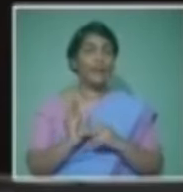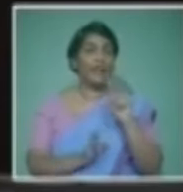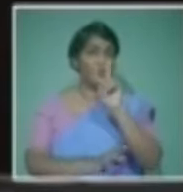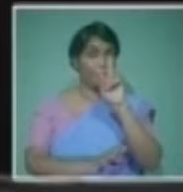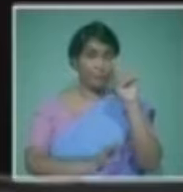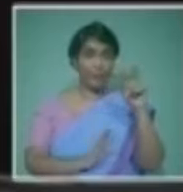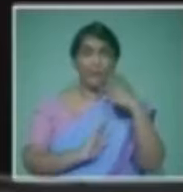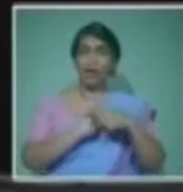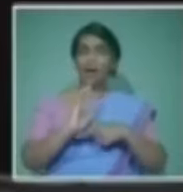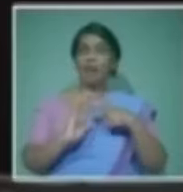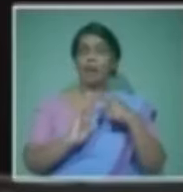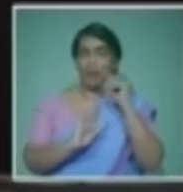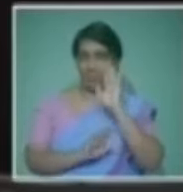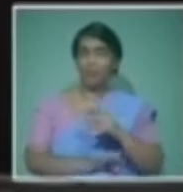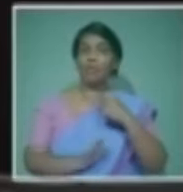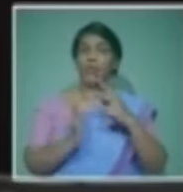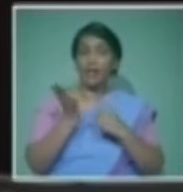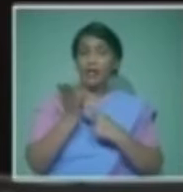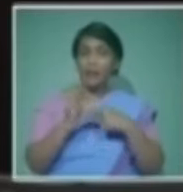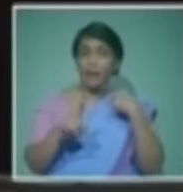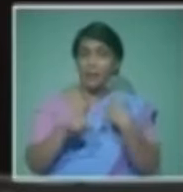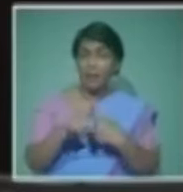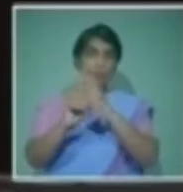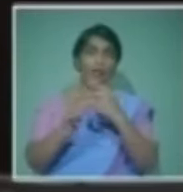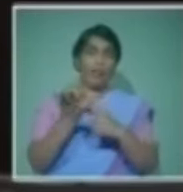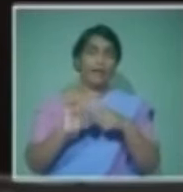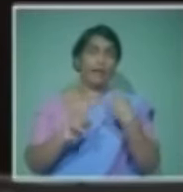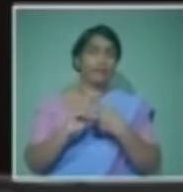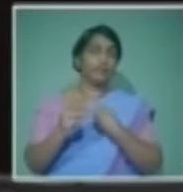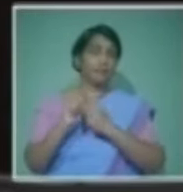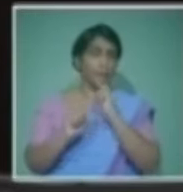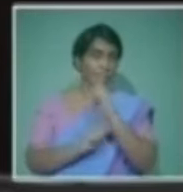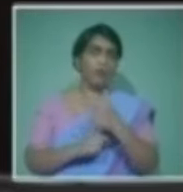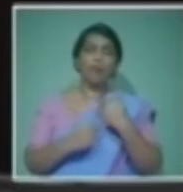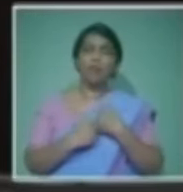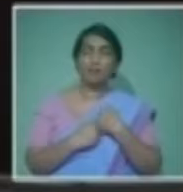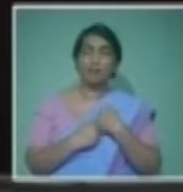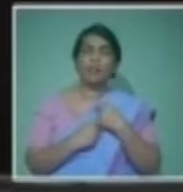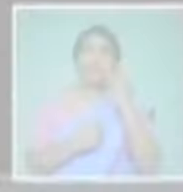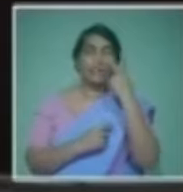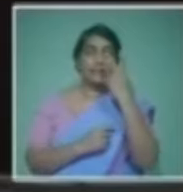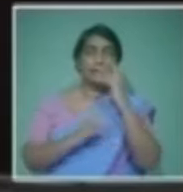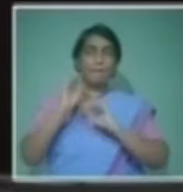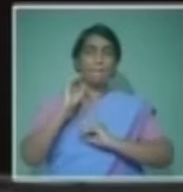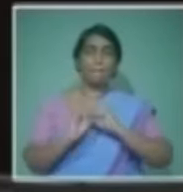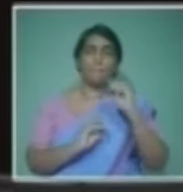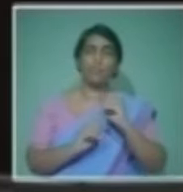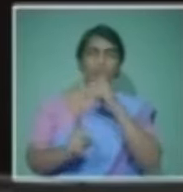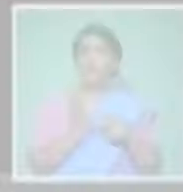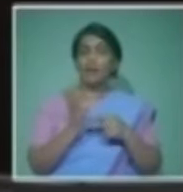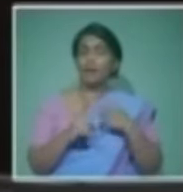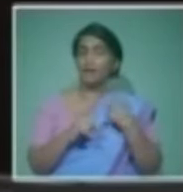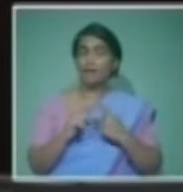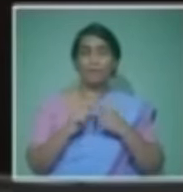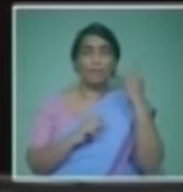රටේ ඉන්නවා බදු ගෙවන්න ලියාපදිංචි වෙලා තියෙන්නේ ලක්ෂ 4යි. අපේ රටේ 100%ක්වත් ඍජු බදු ගෙවන්නේ